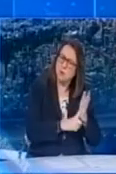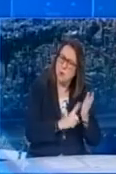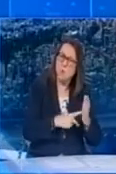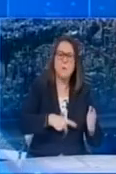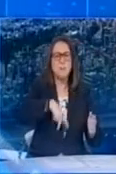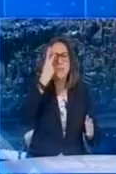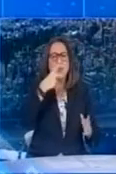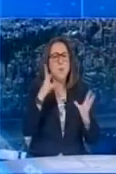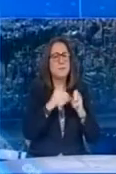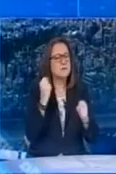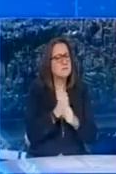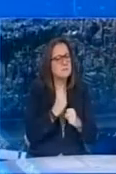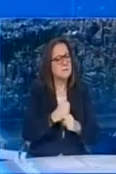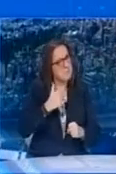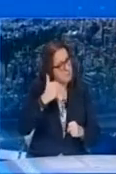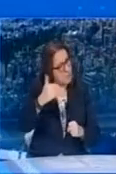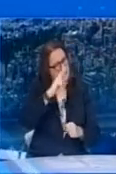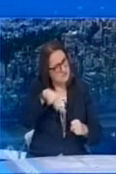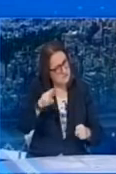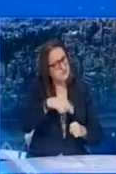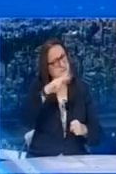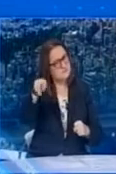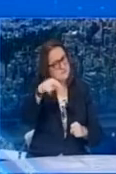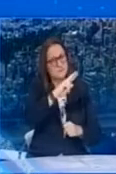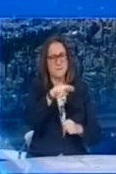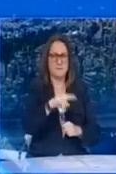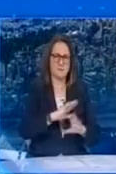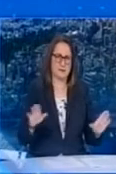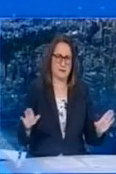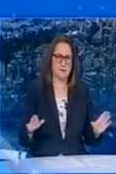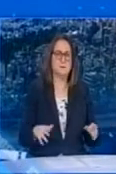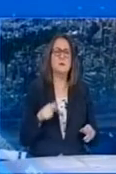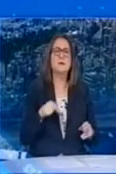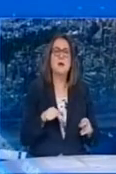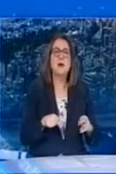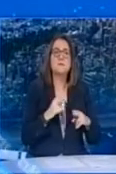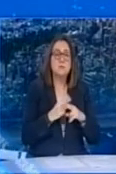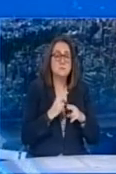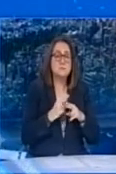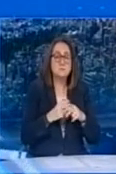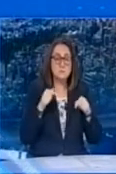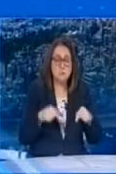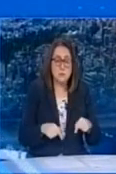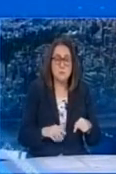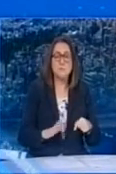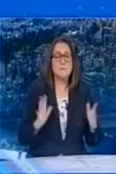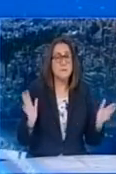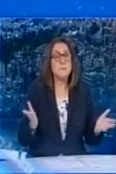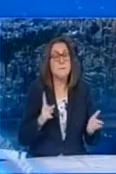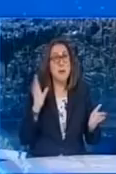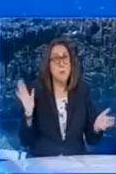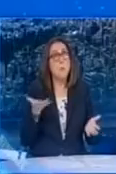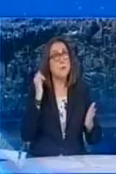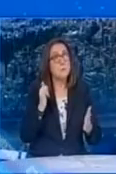που απαιτείται έστω και τώρα, έστω και στο και πέντε, είναι ένα συνεχτικό σχέδιο